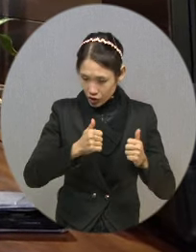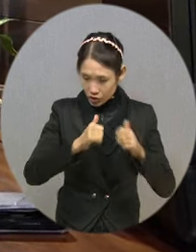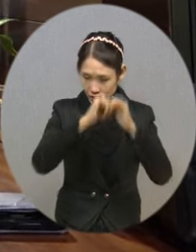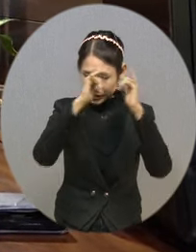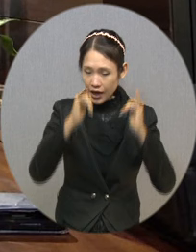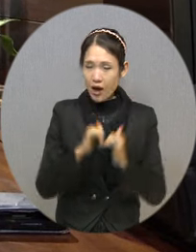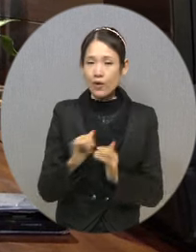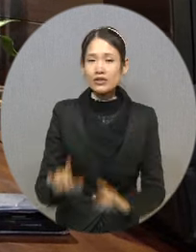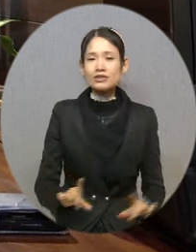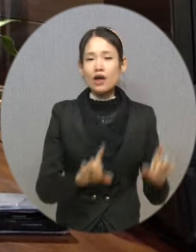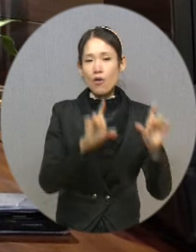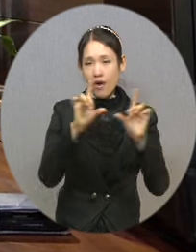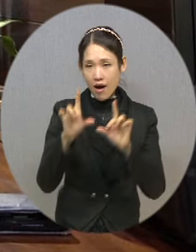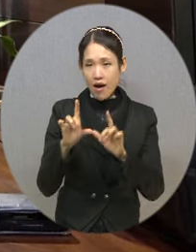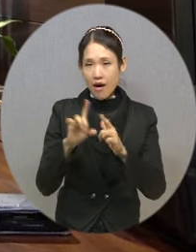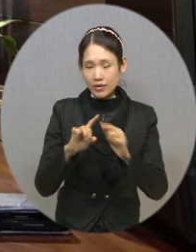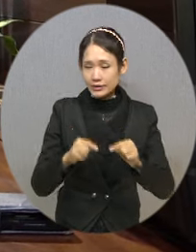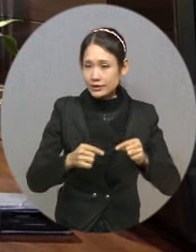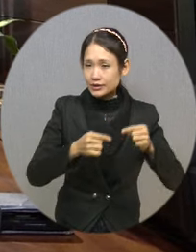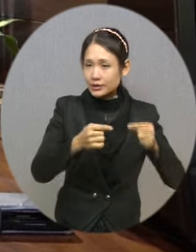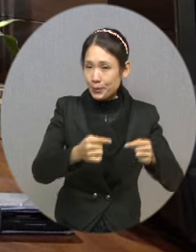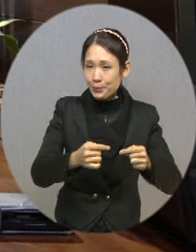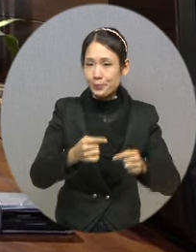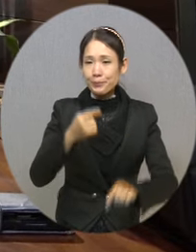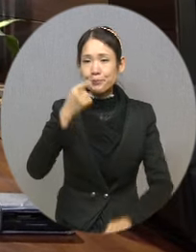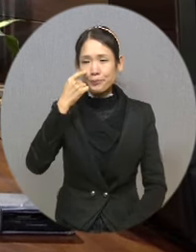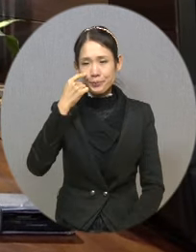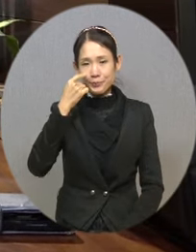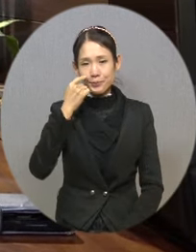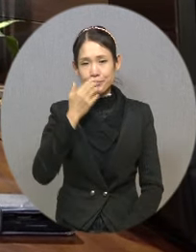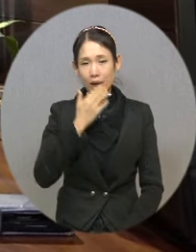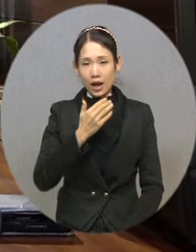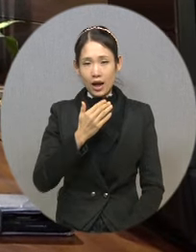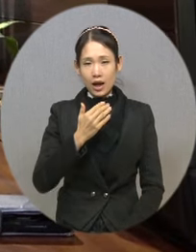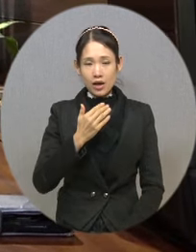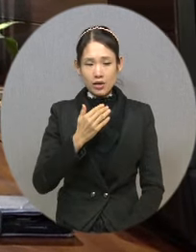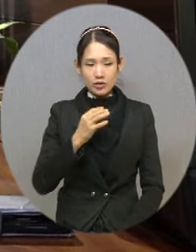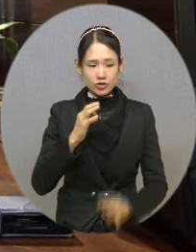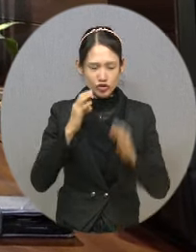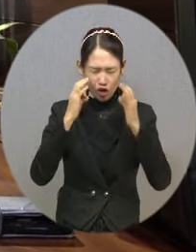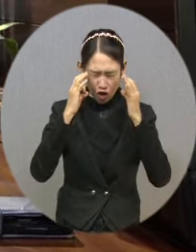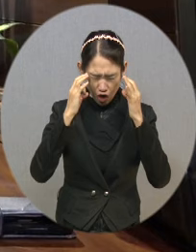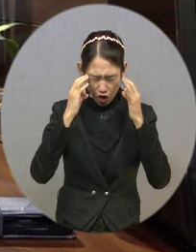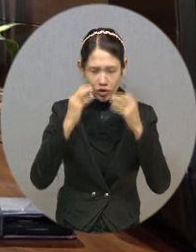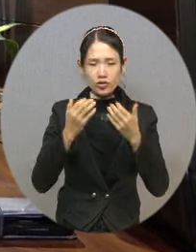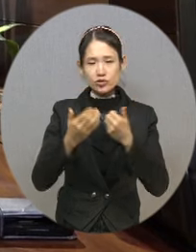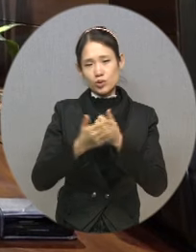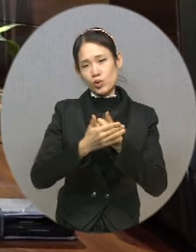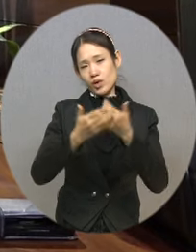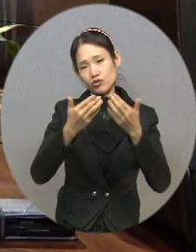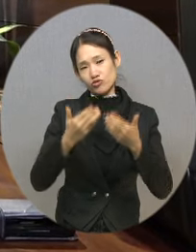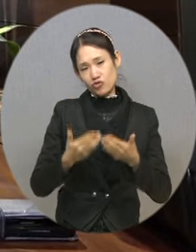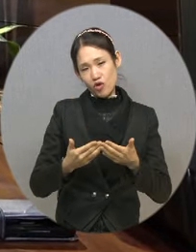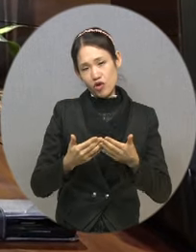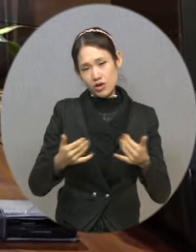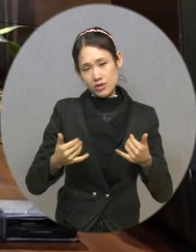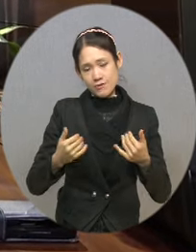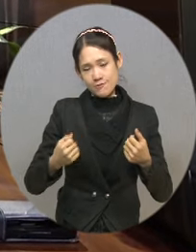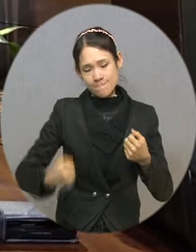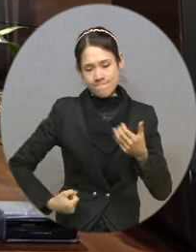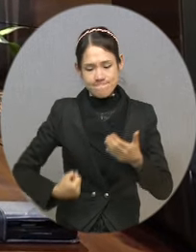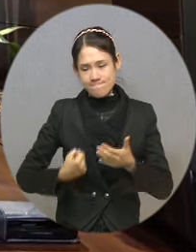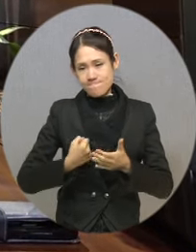사회생활에 임할 수 있도록 많이 정성 어린 마음으로 저에게 많은